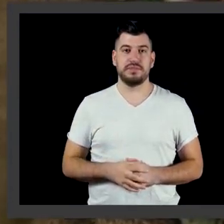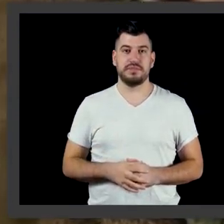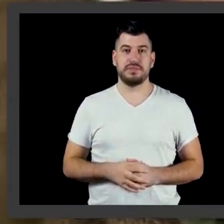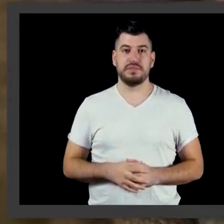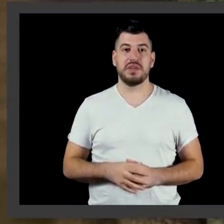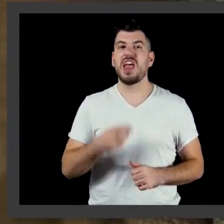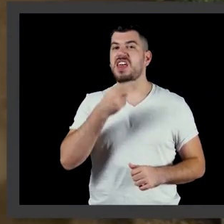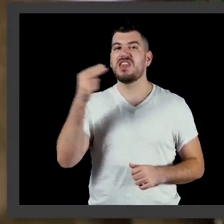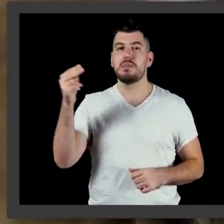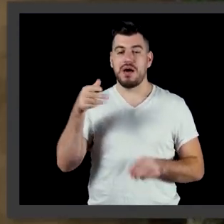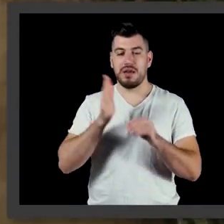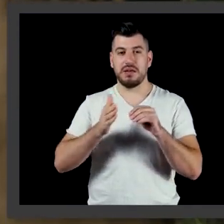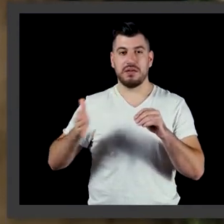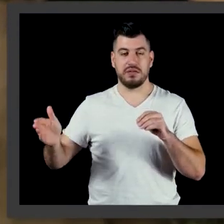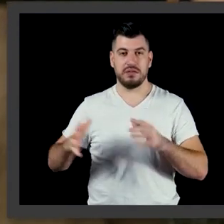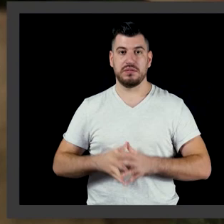Θυμάρι ψιλοκομμένο.